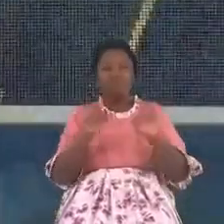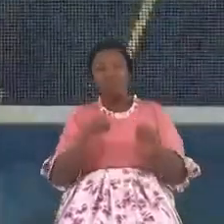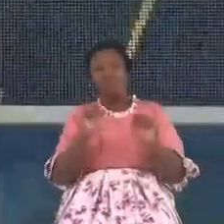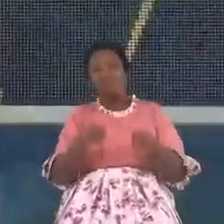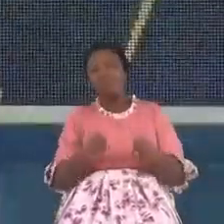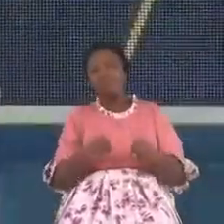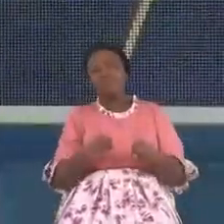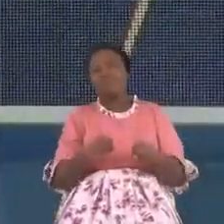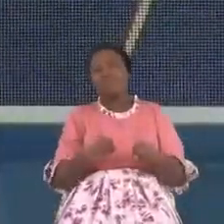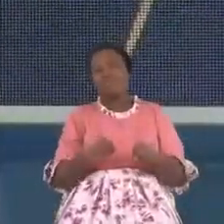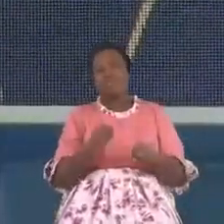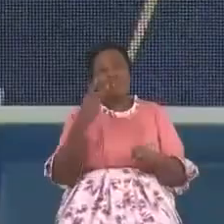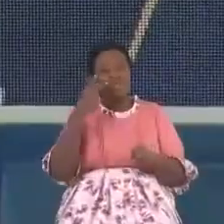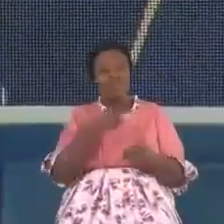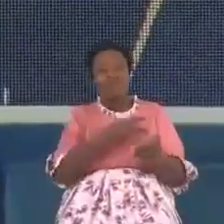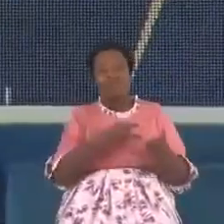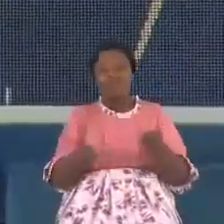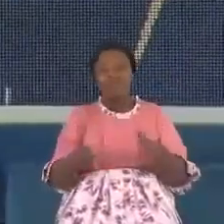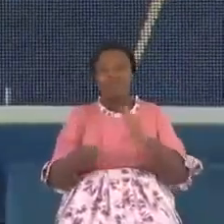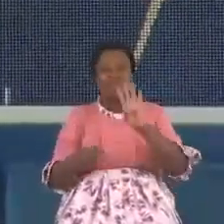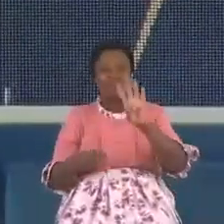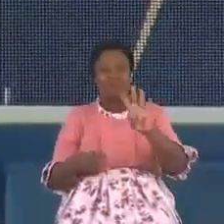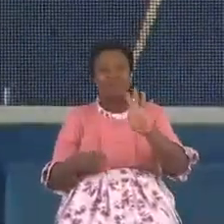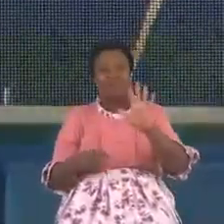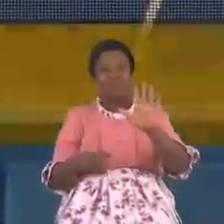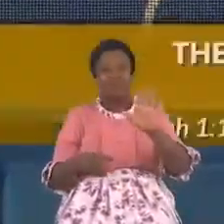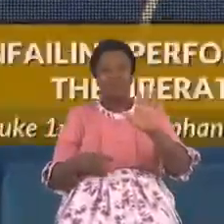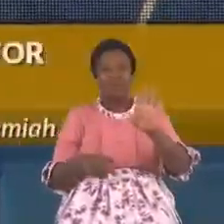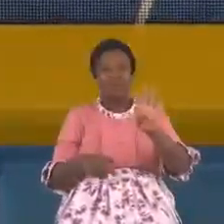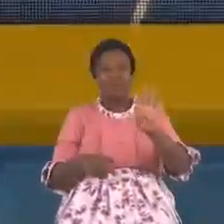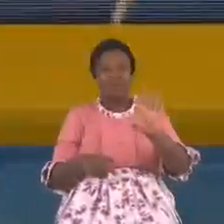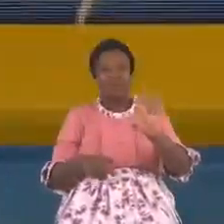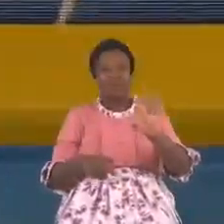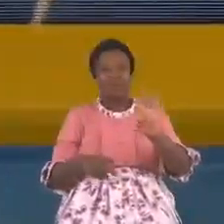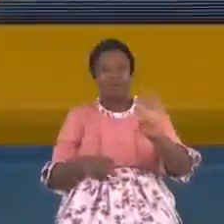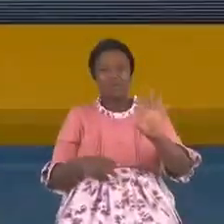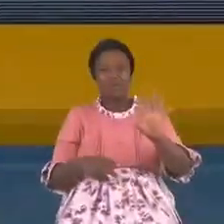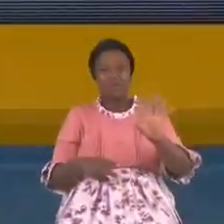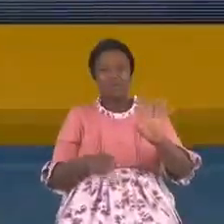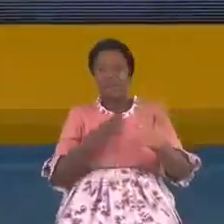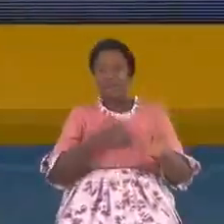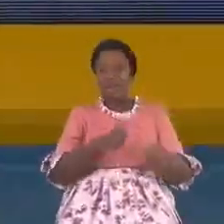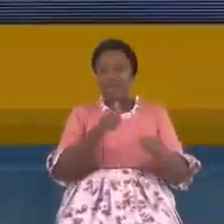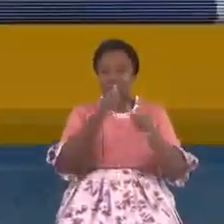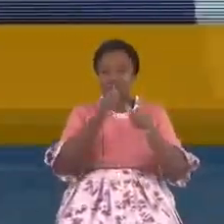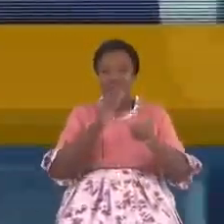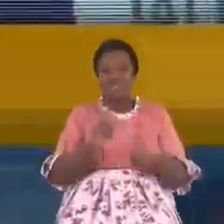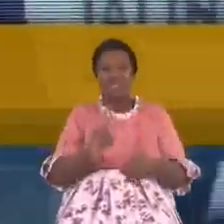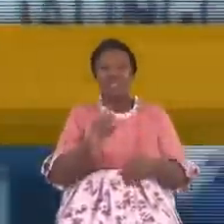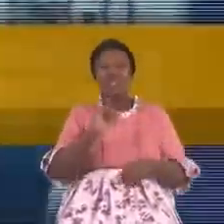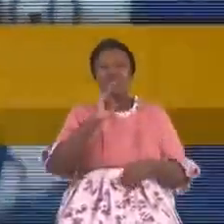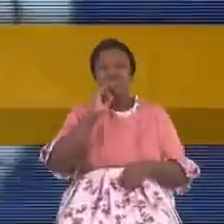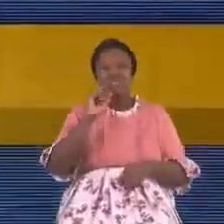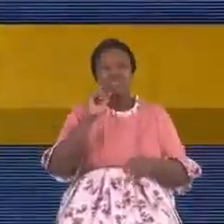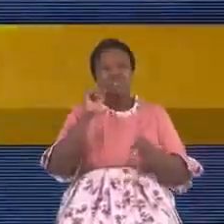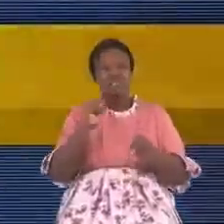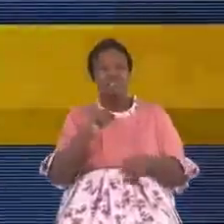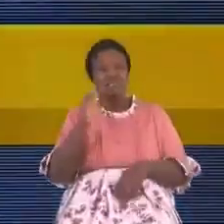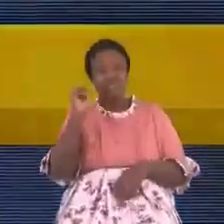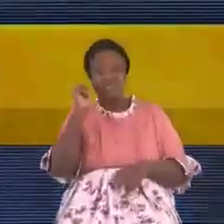Lee n'amaokwu 45, wee sị, ngọzi na-adịrị onye ahụ nke